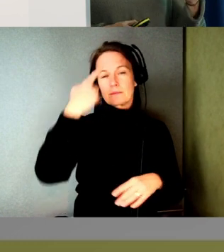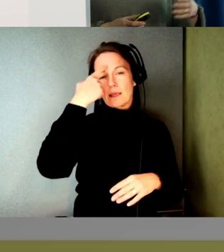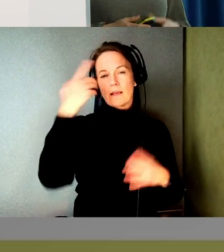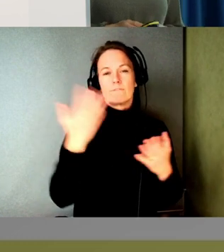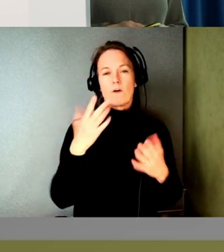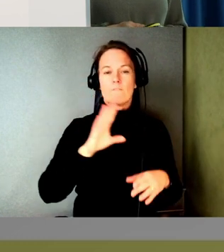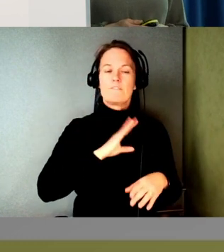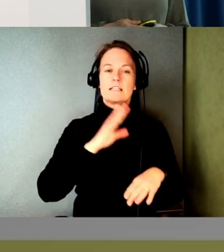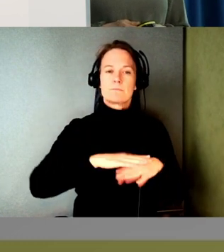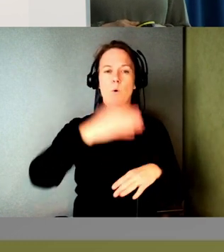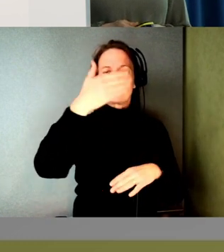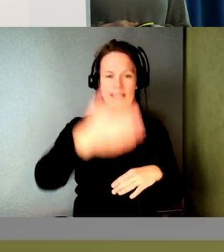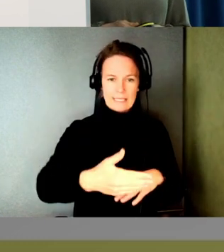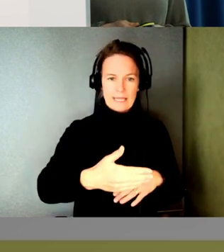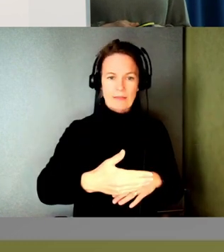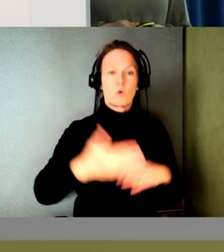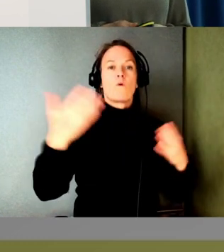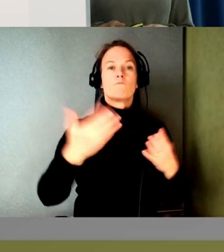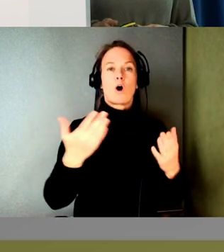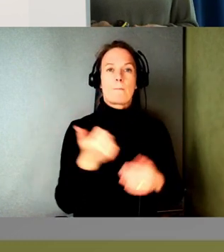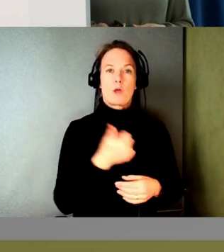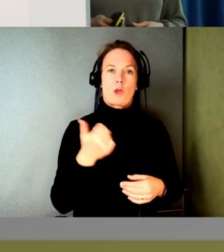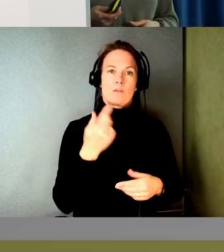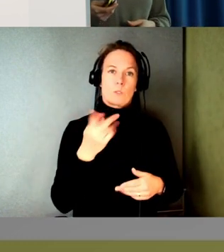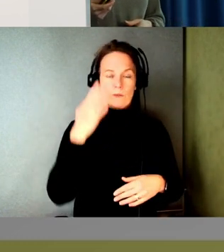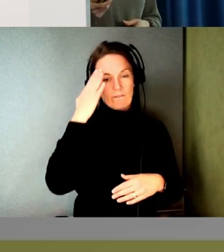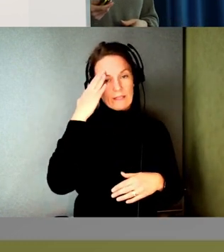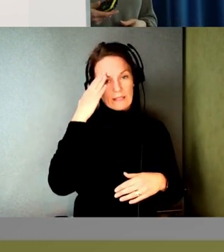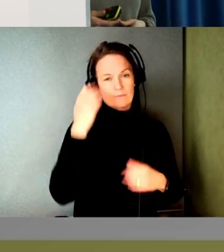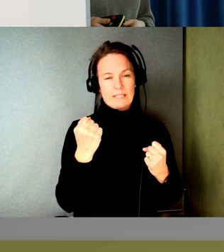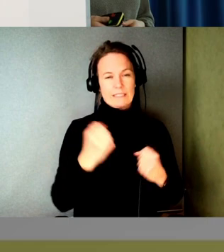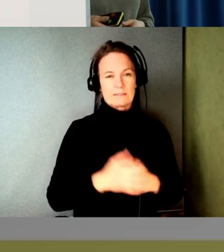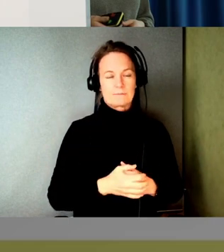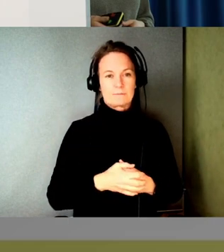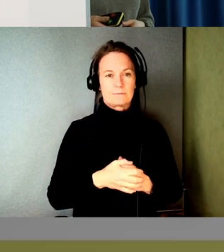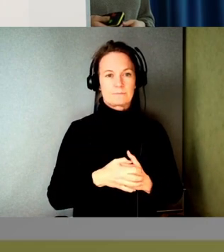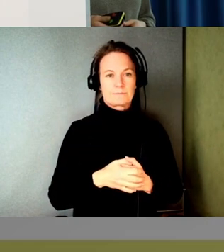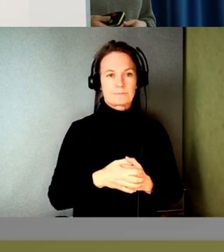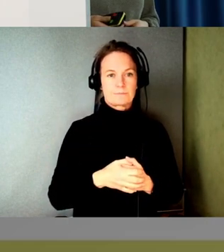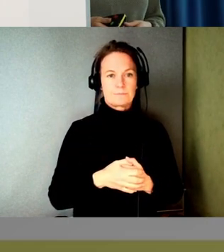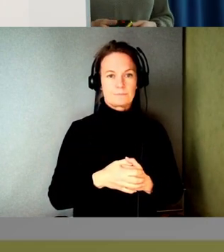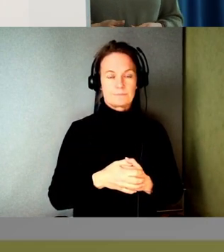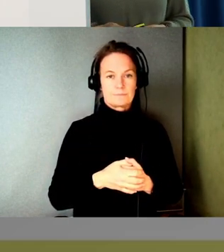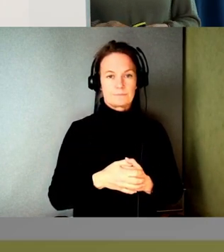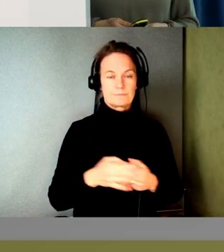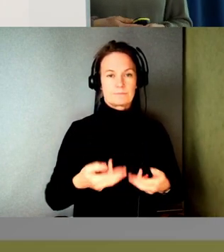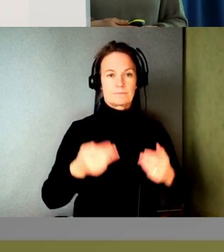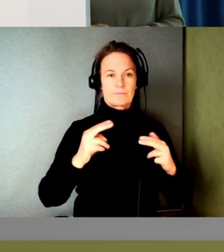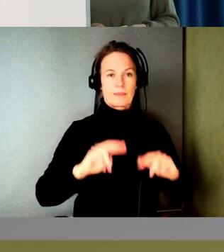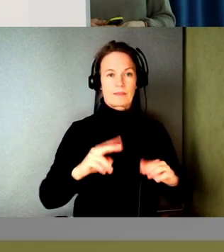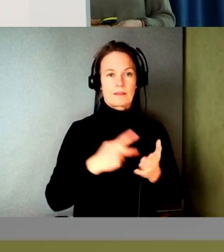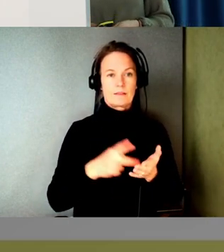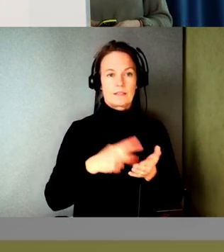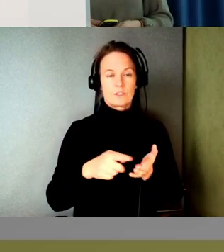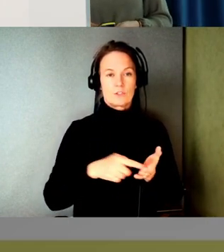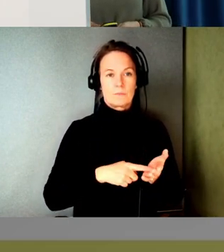sidan och vad behöver användaren veta eh nästa texttyp eh kallas